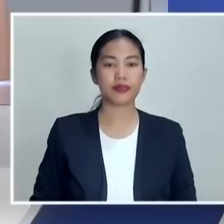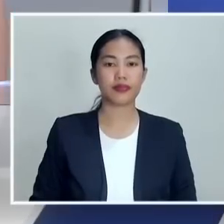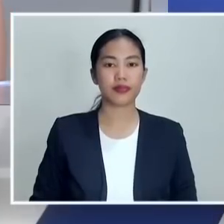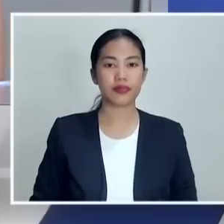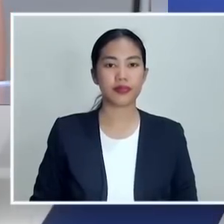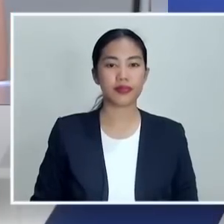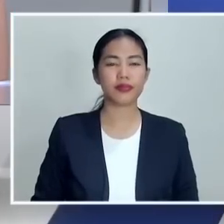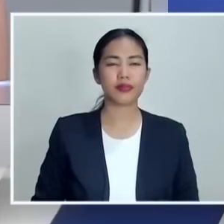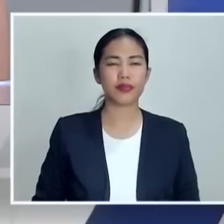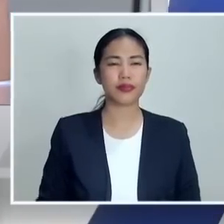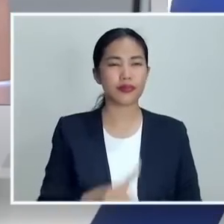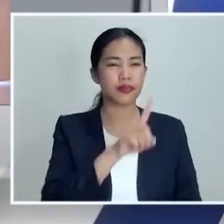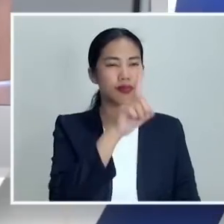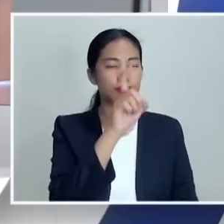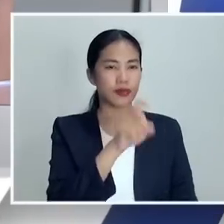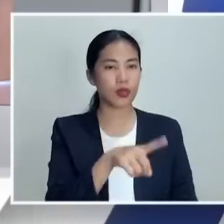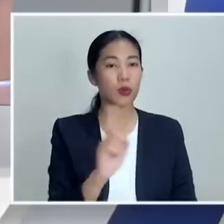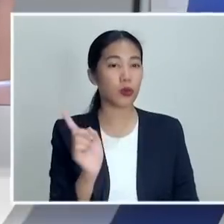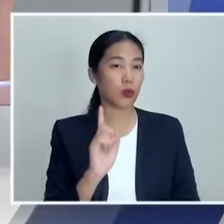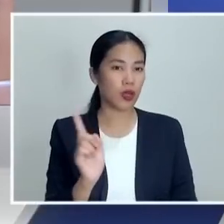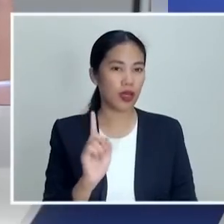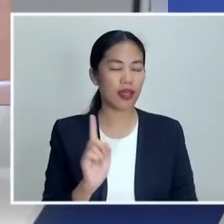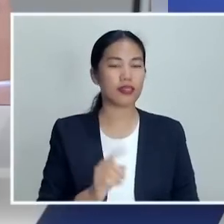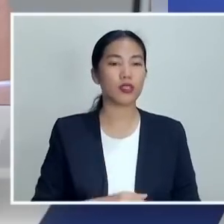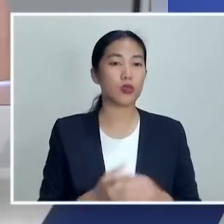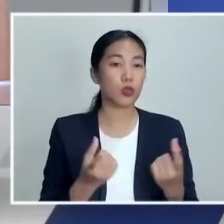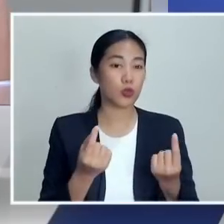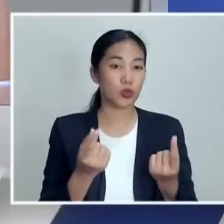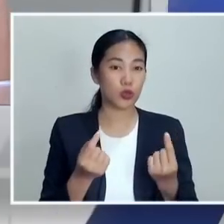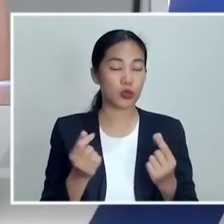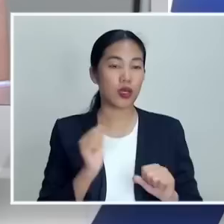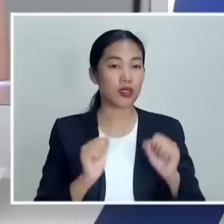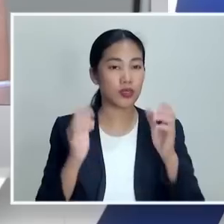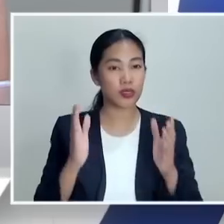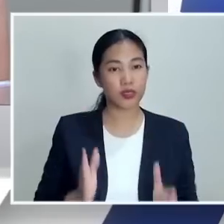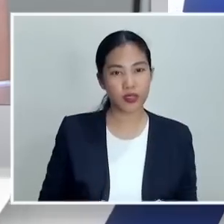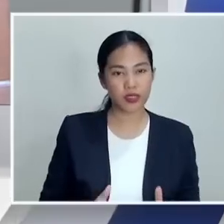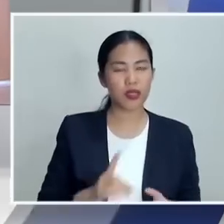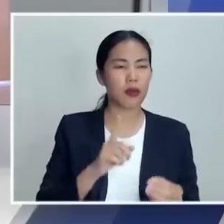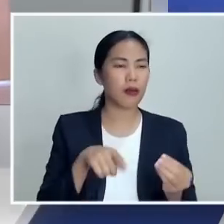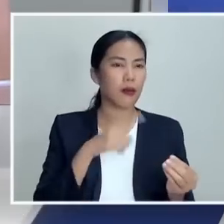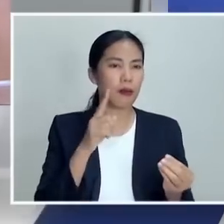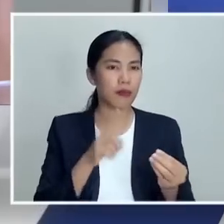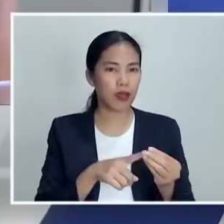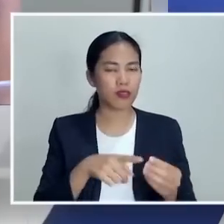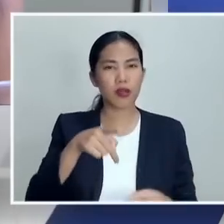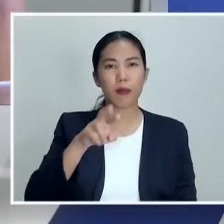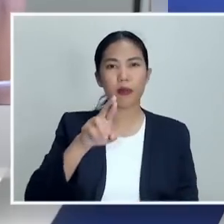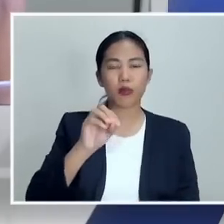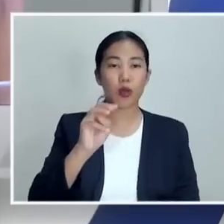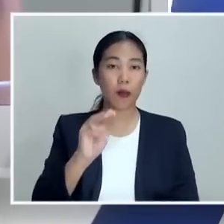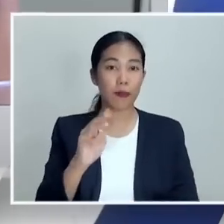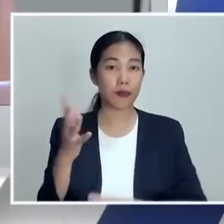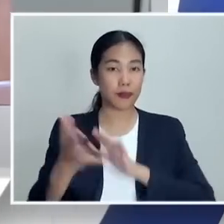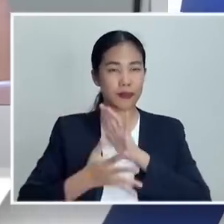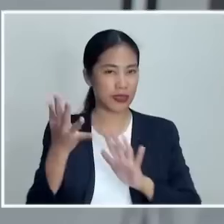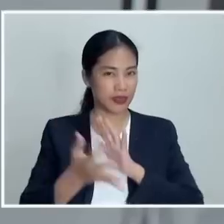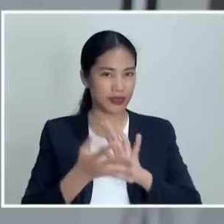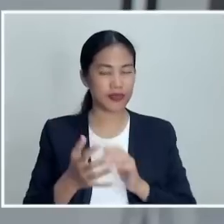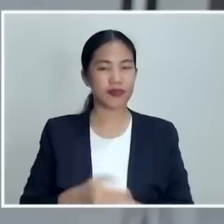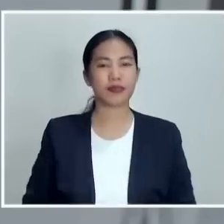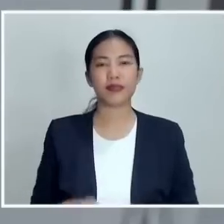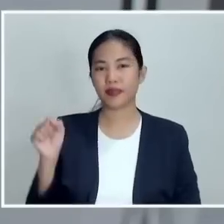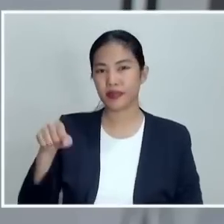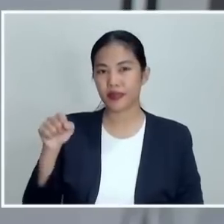Gretchen, ano ang mga paghahanda ng kapamilya stars para sa inaabangang Star Magical Prom? Ati B, sunod-sunod na